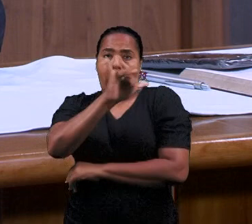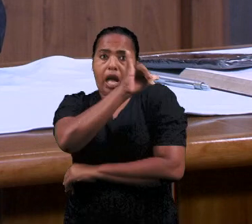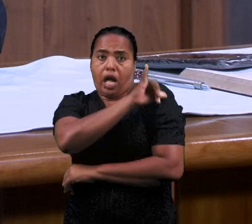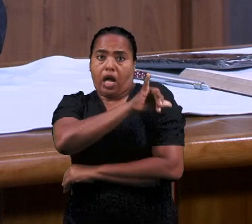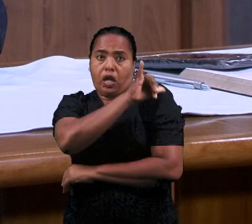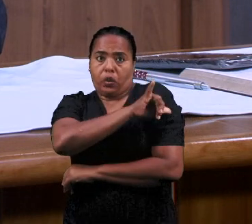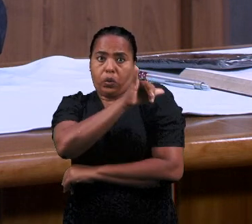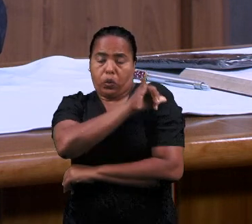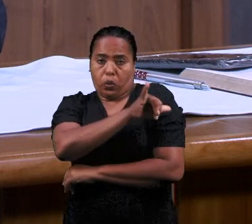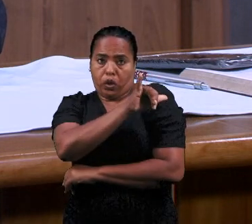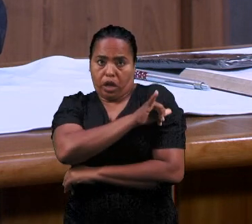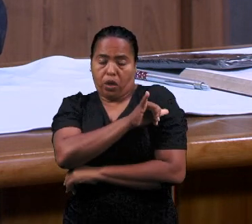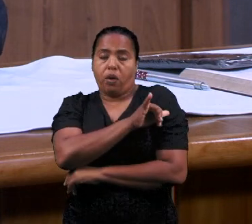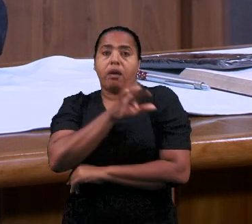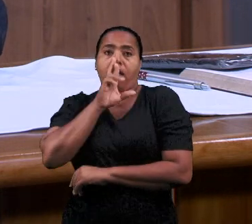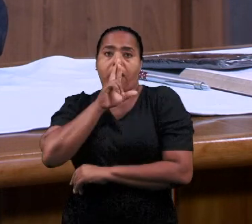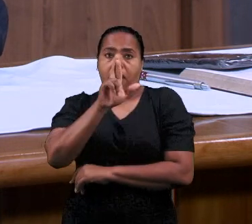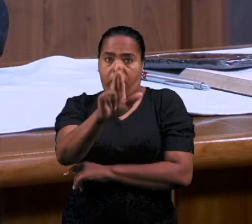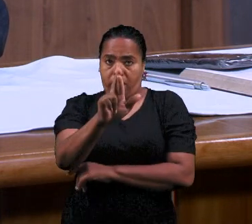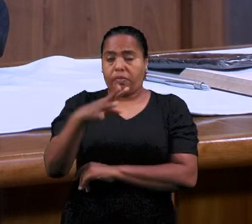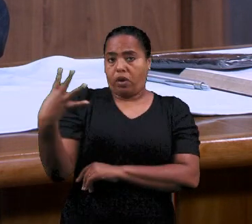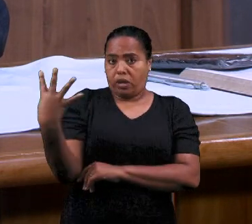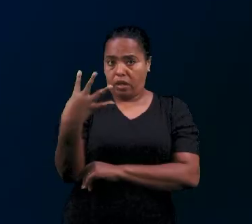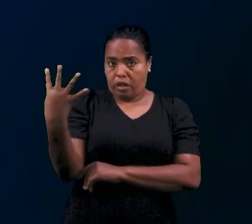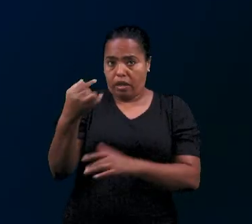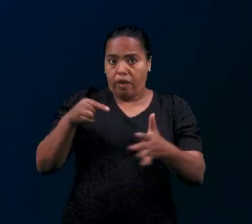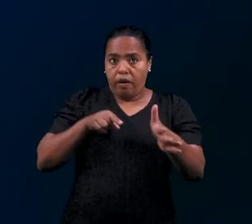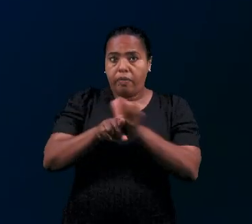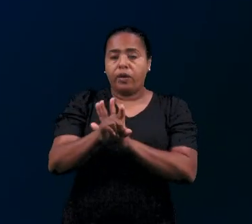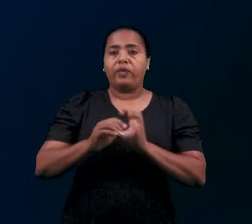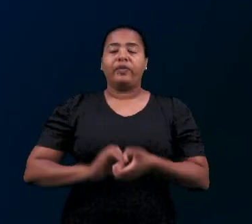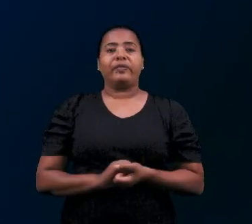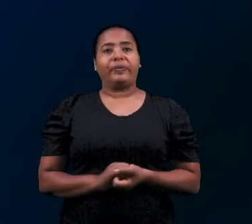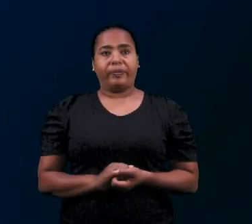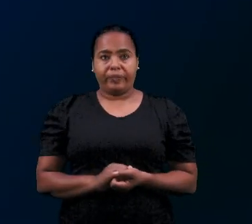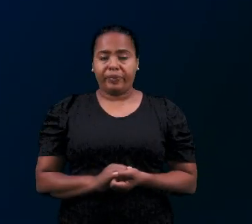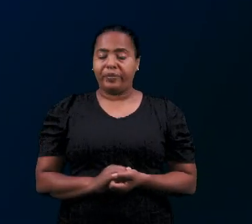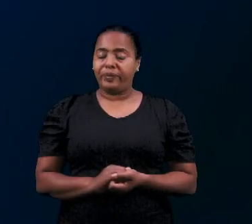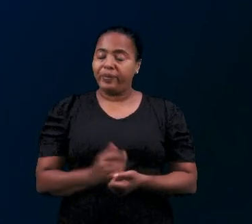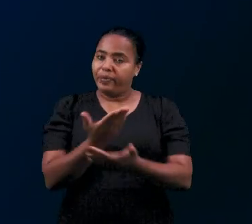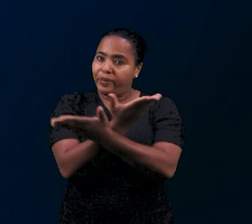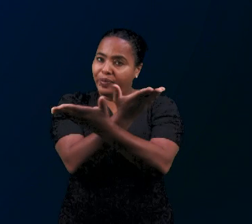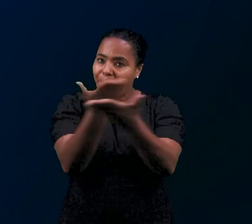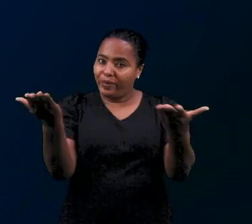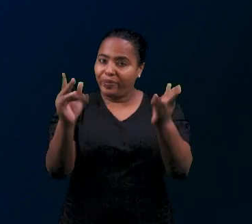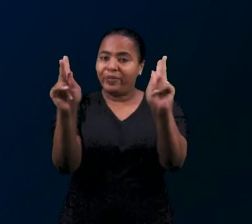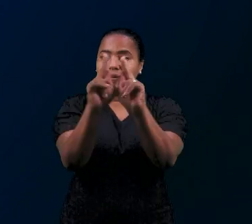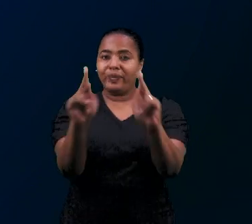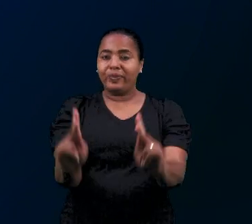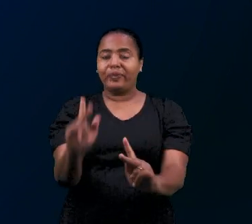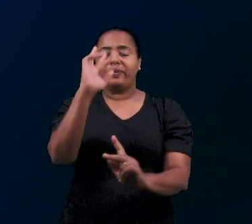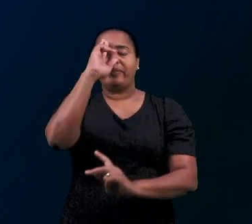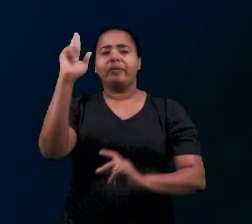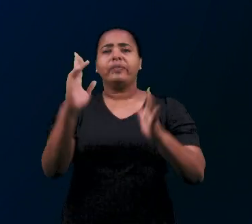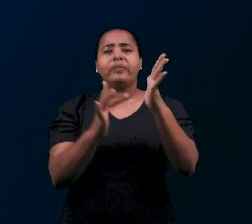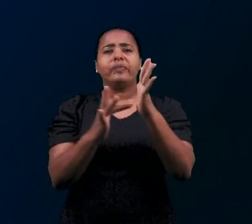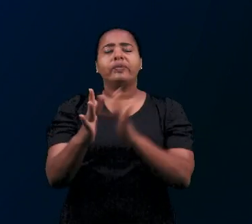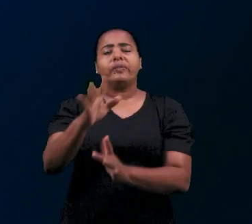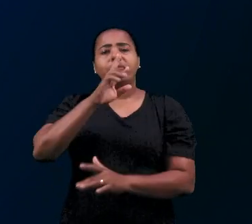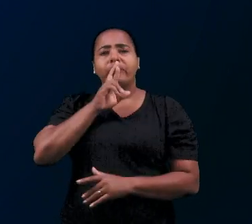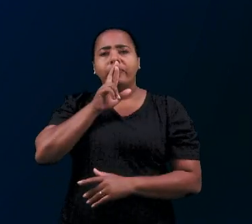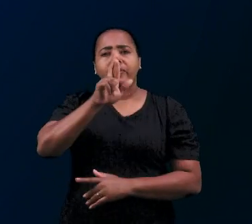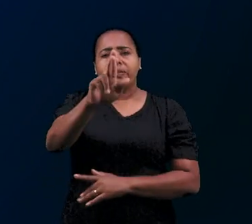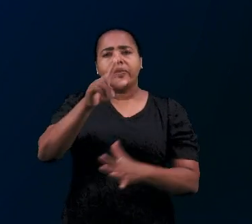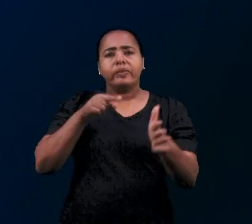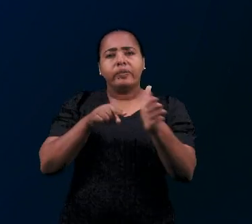Redonda, dans l'état de Rio de Janeiro. Il va nous apporter la réponse. Mes frères, la paix du Seigneur Jésus, en répondant à la